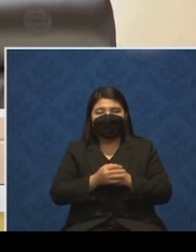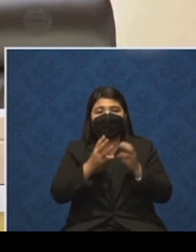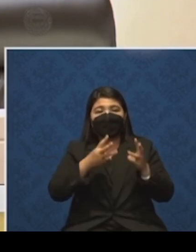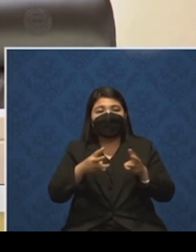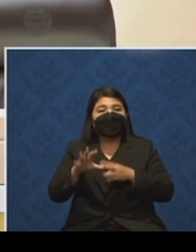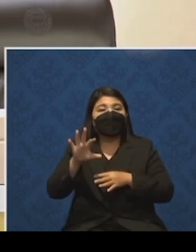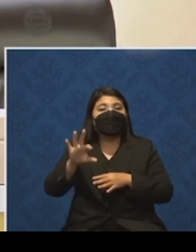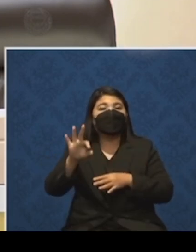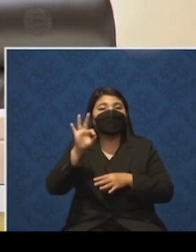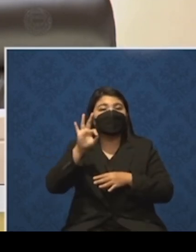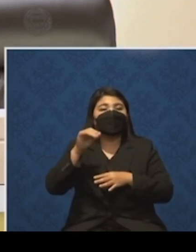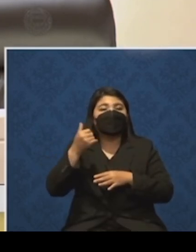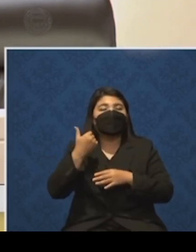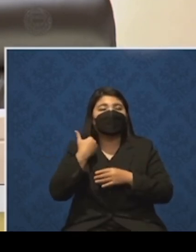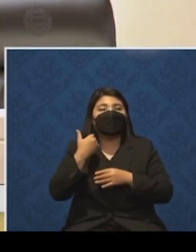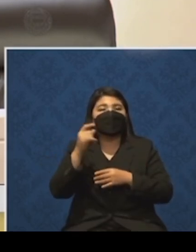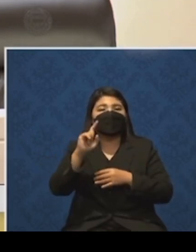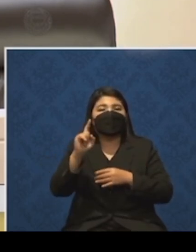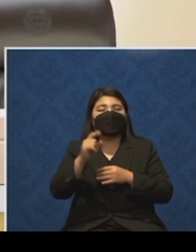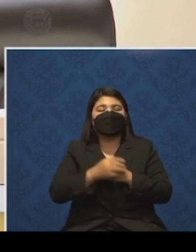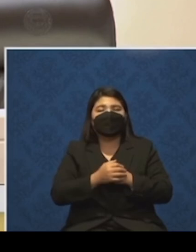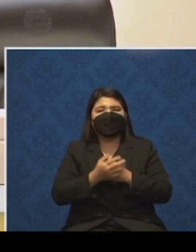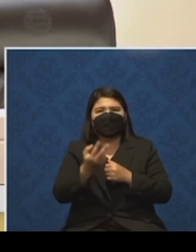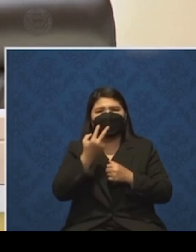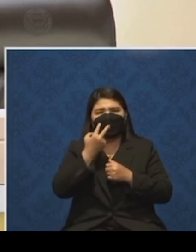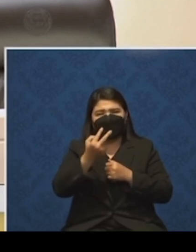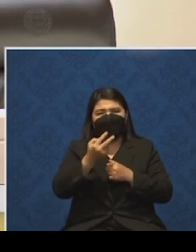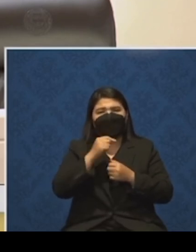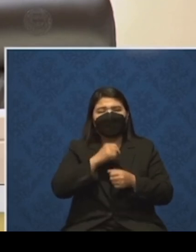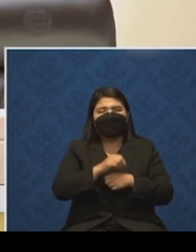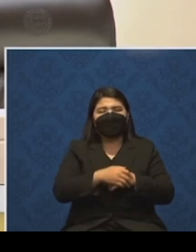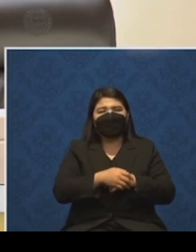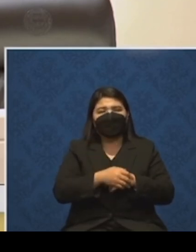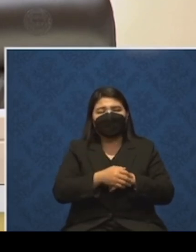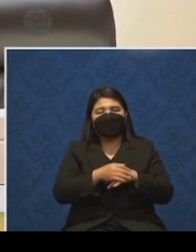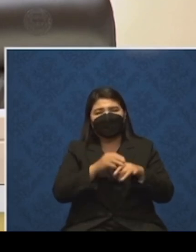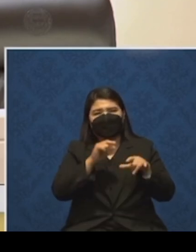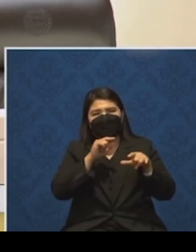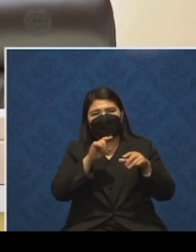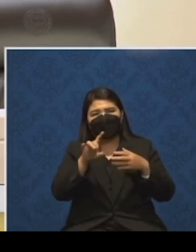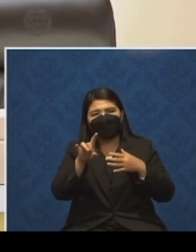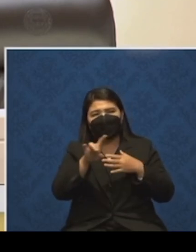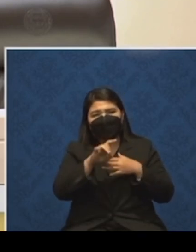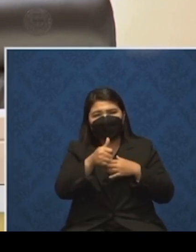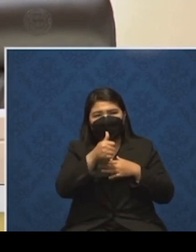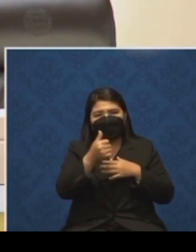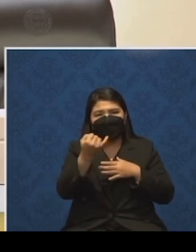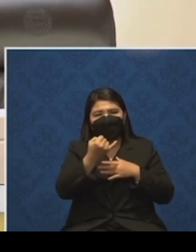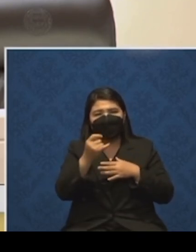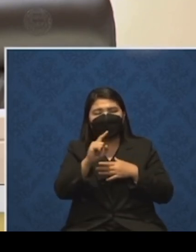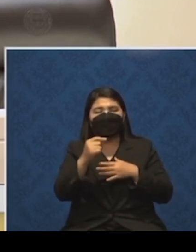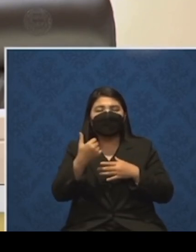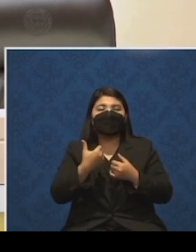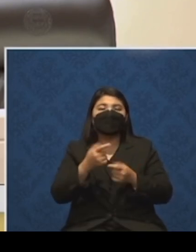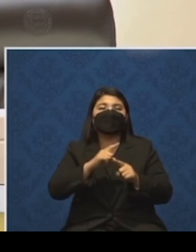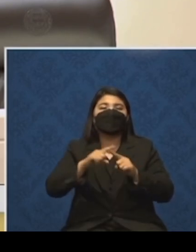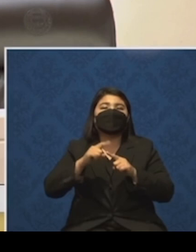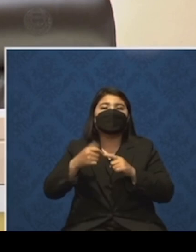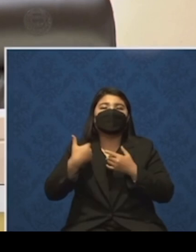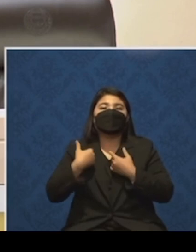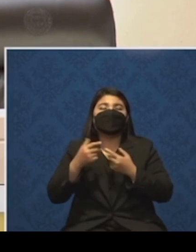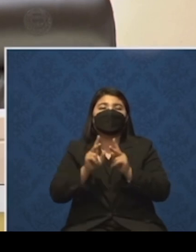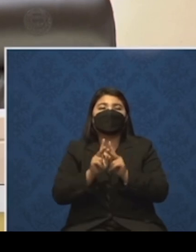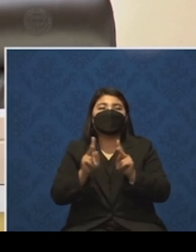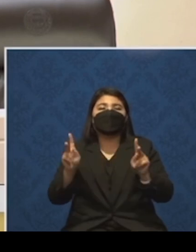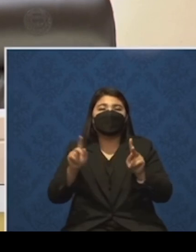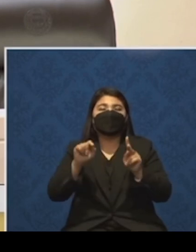ใช้เกณฑ์ราคาและเกณฑ์เทคนิคประกอบอื่นๆนะเป็นคะแนนมีคณะกรรมการ